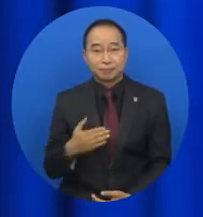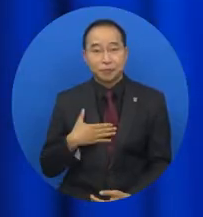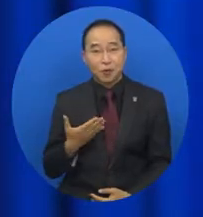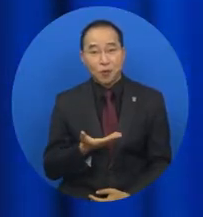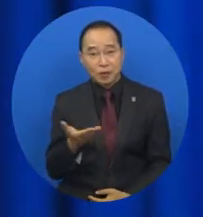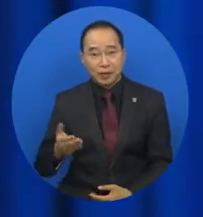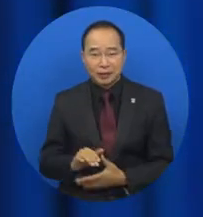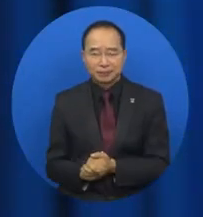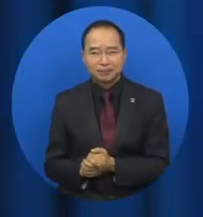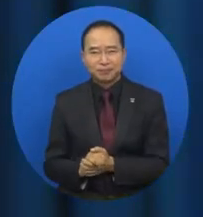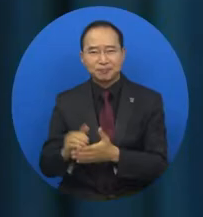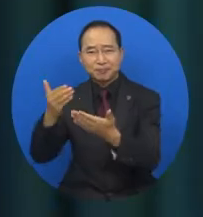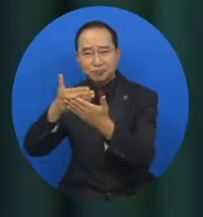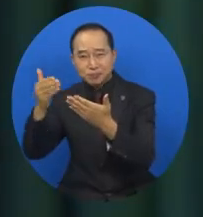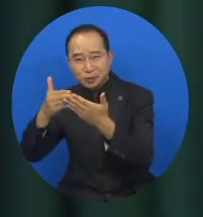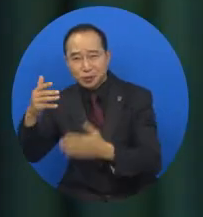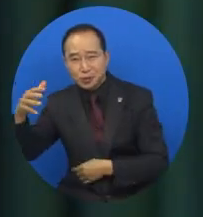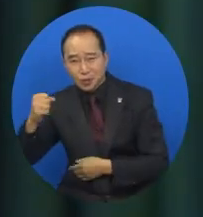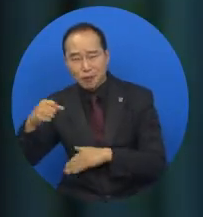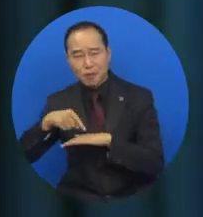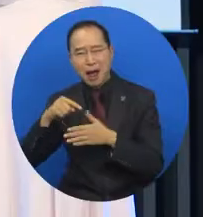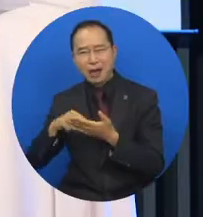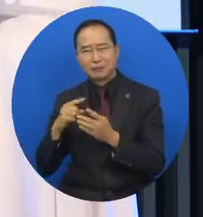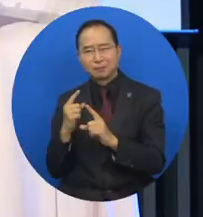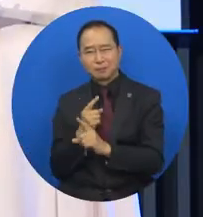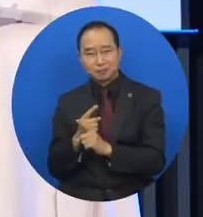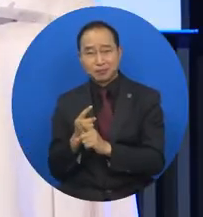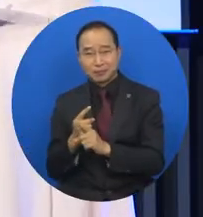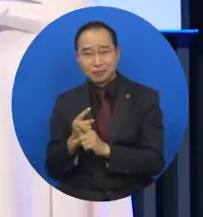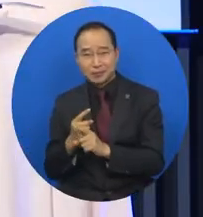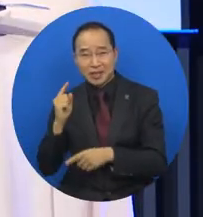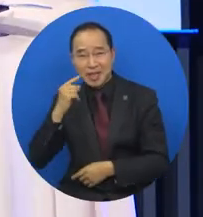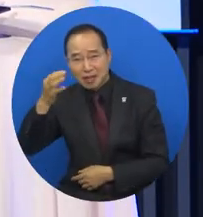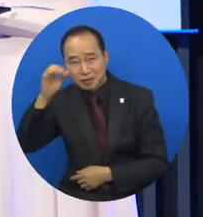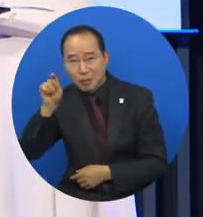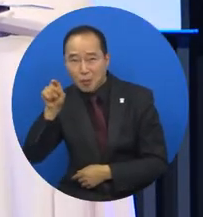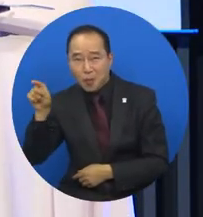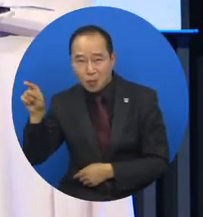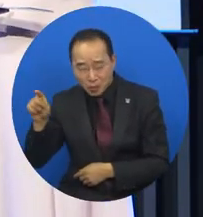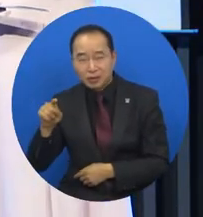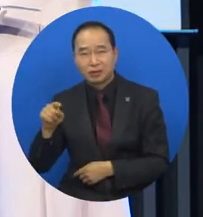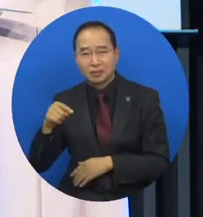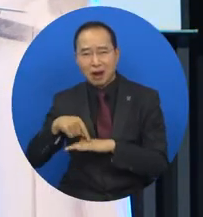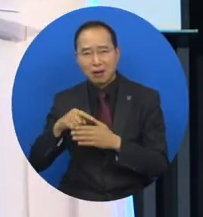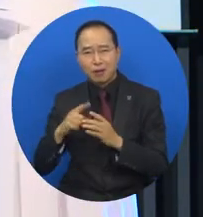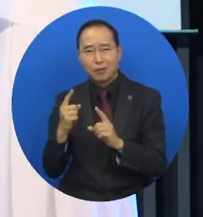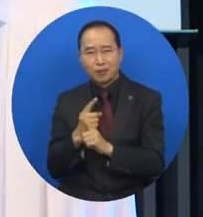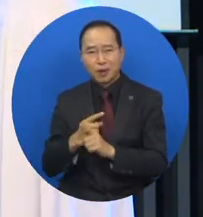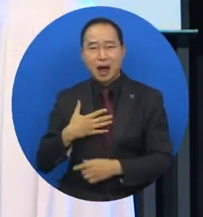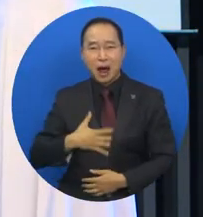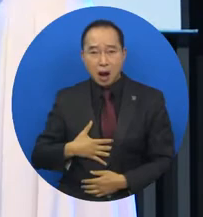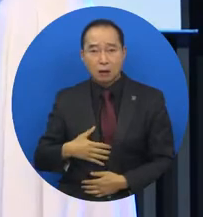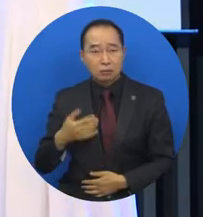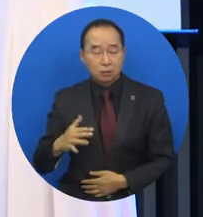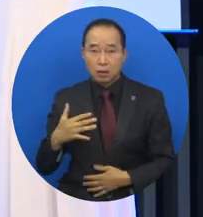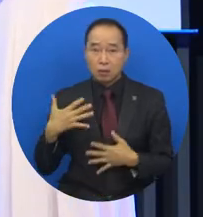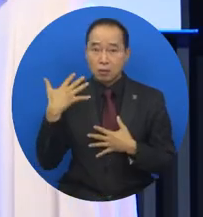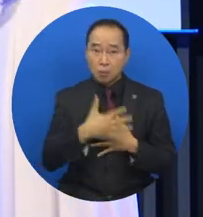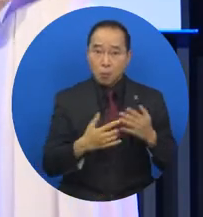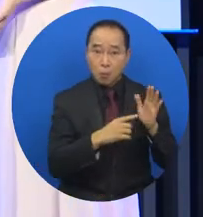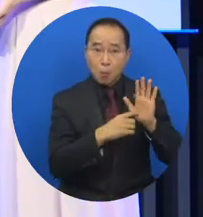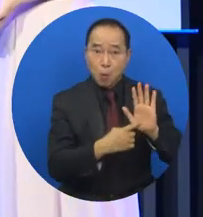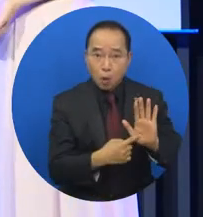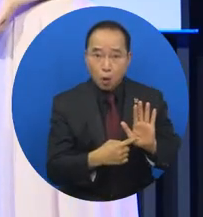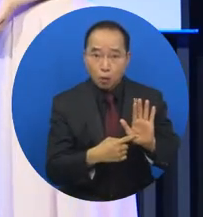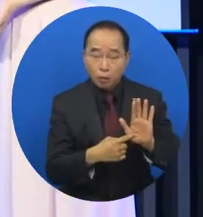네, 저희가 미술 치료 또 음악 치료 예술로 심리를 치료한다는 건 잘 알고 있는데